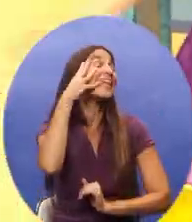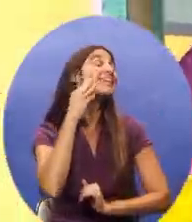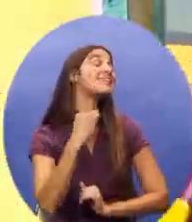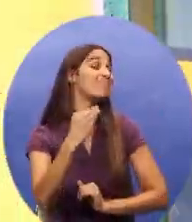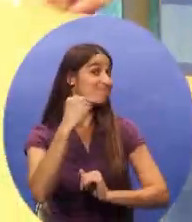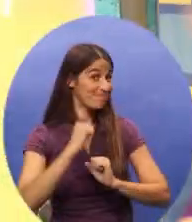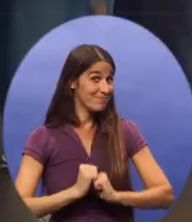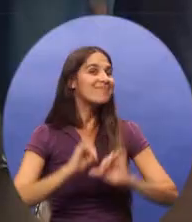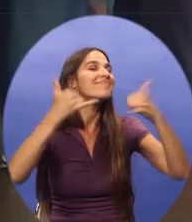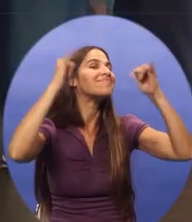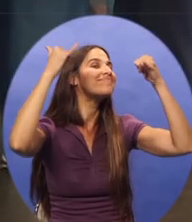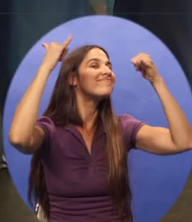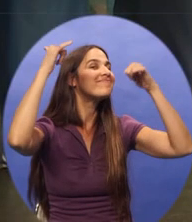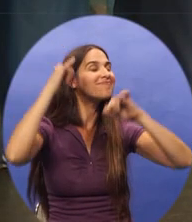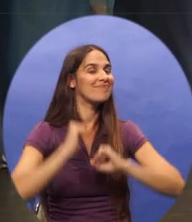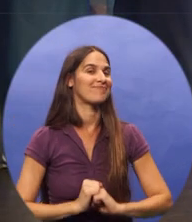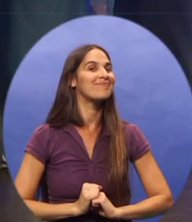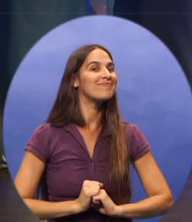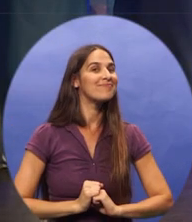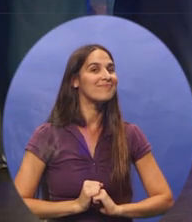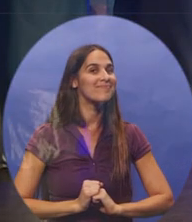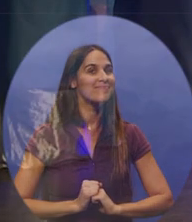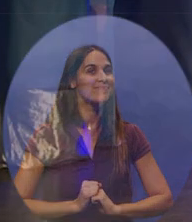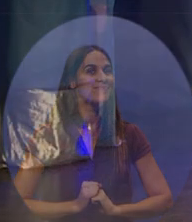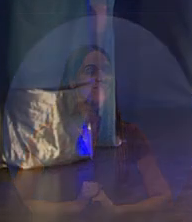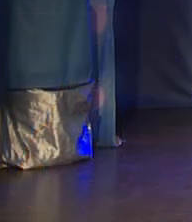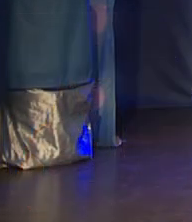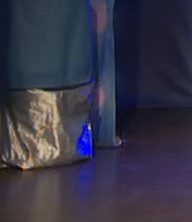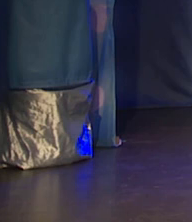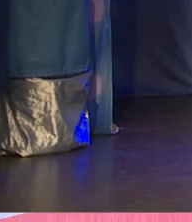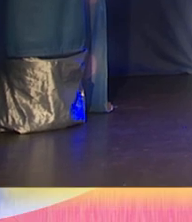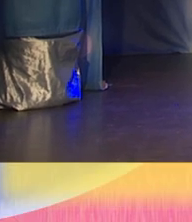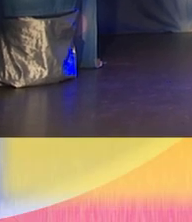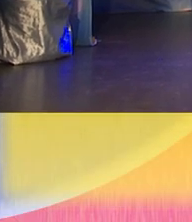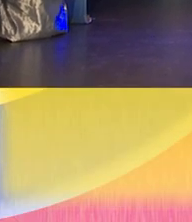החיים יפים שנהנים. כן!